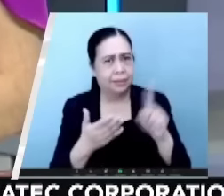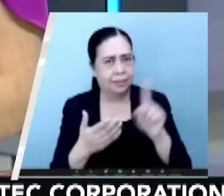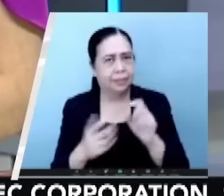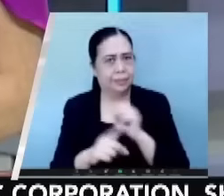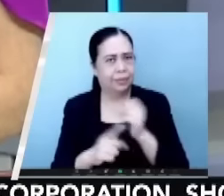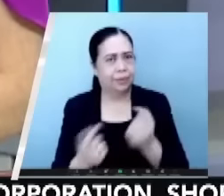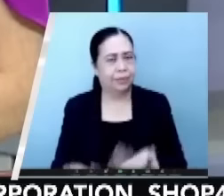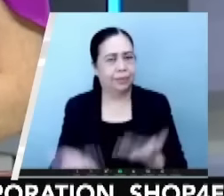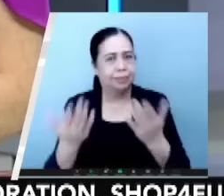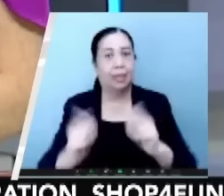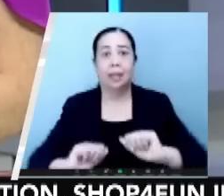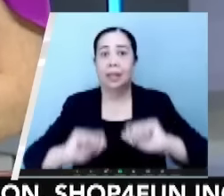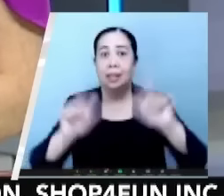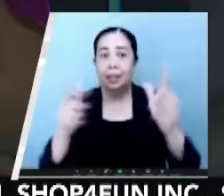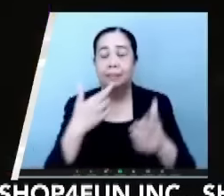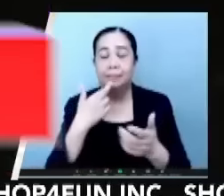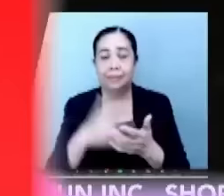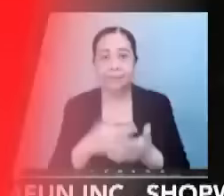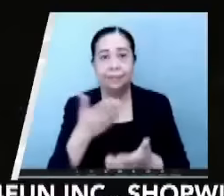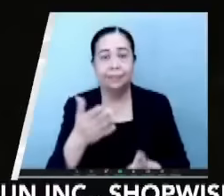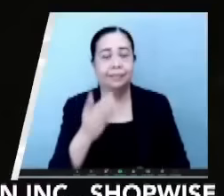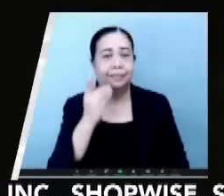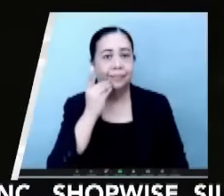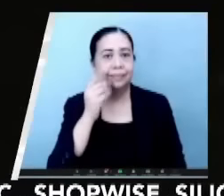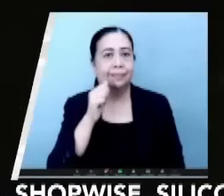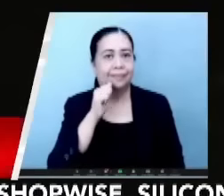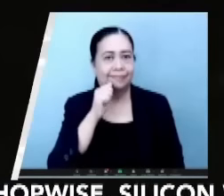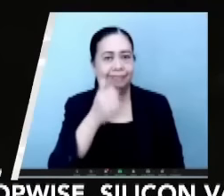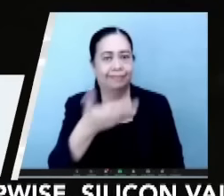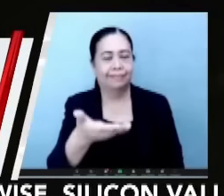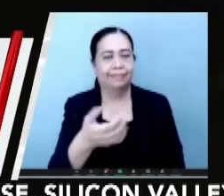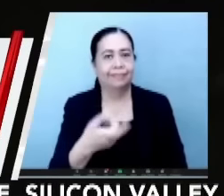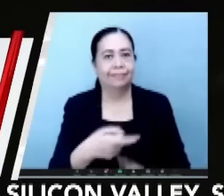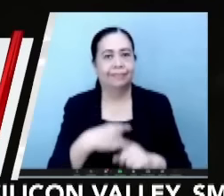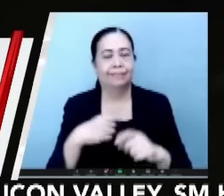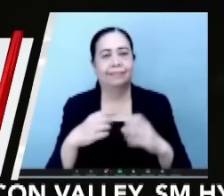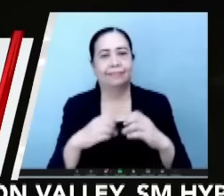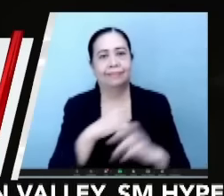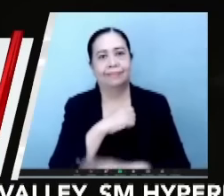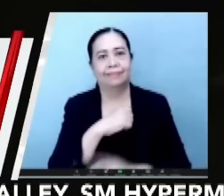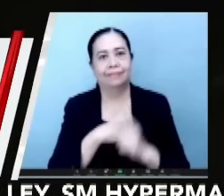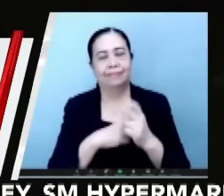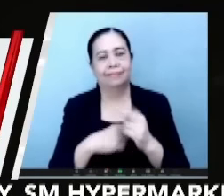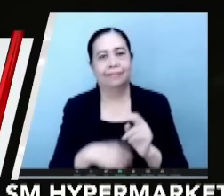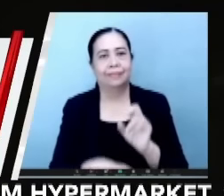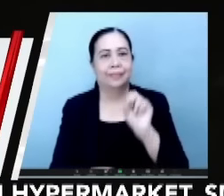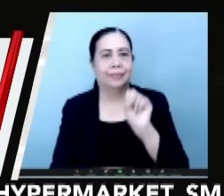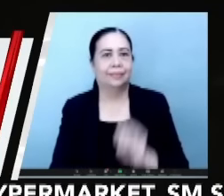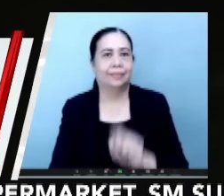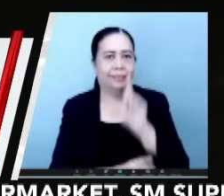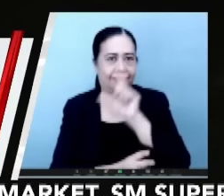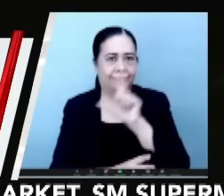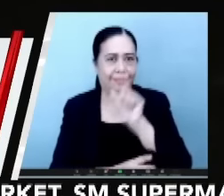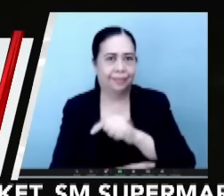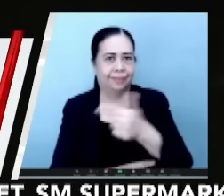live na pagtutok ni Denise Abante ng GMA Regional TV Balitang Southern Tagalog. Denise!